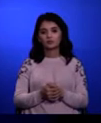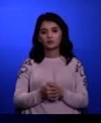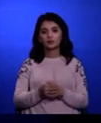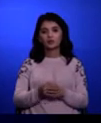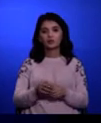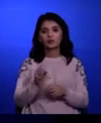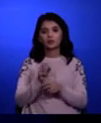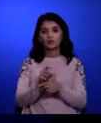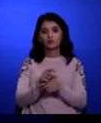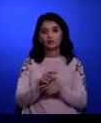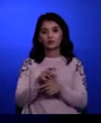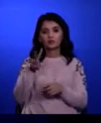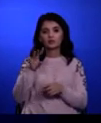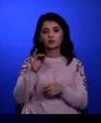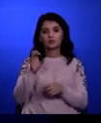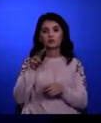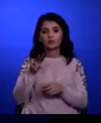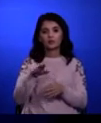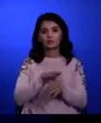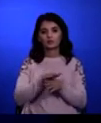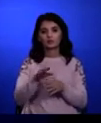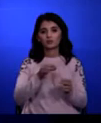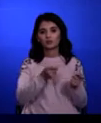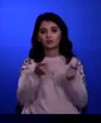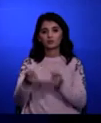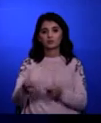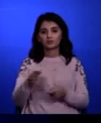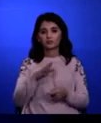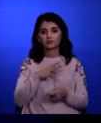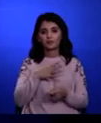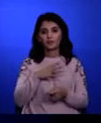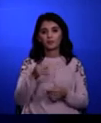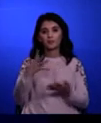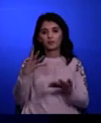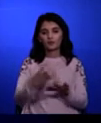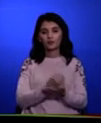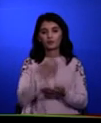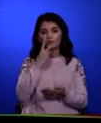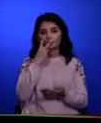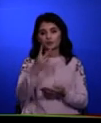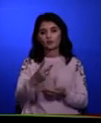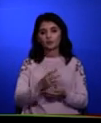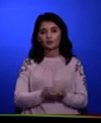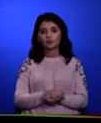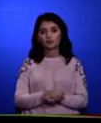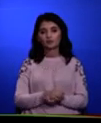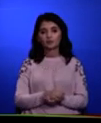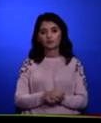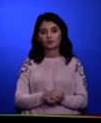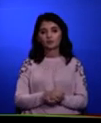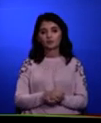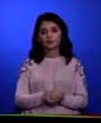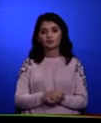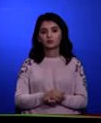Topshiriqli misollar tayyorlab kelganman sizlarga. Qani, topqirligingizni bir sinab ko'ramizmi bolajonlar?